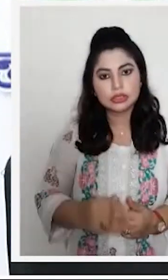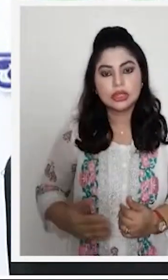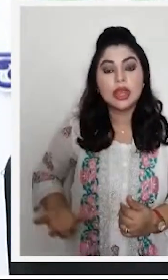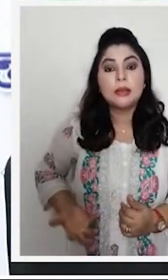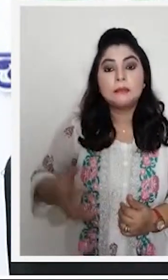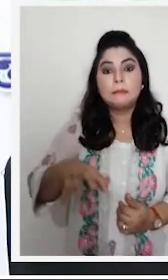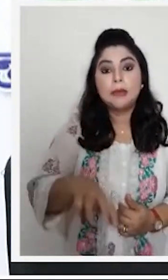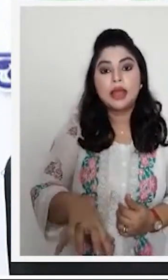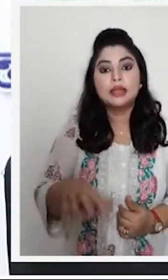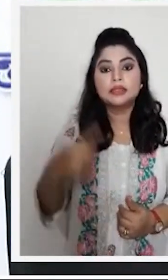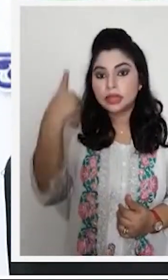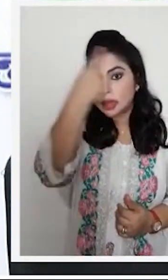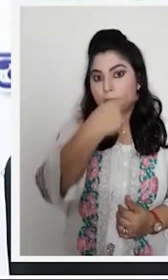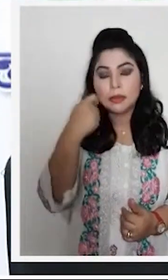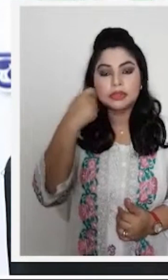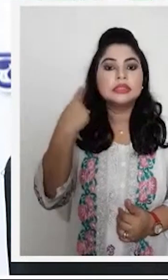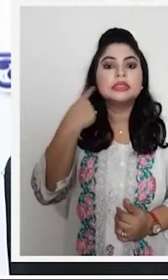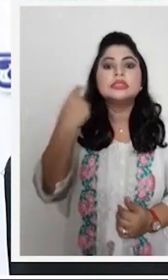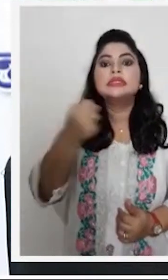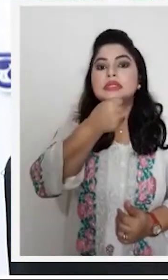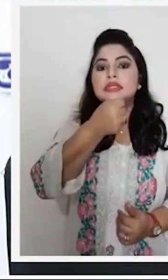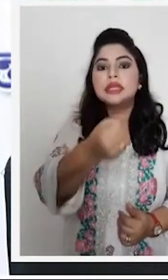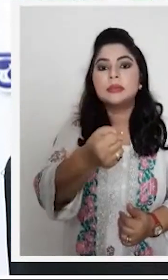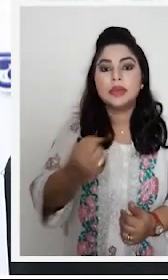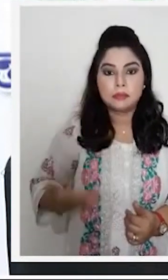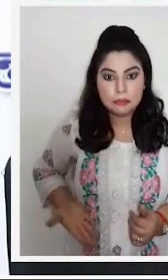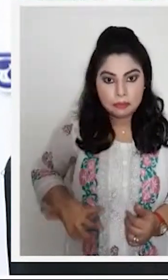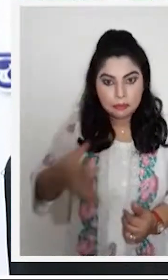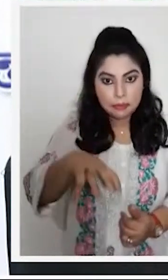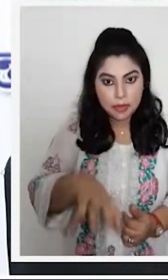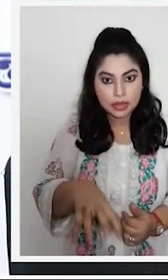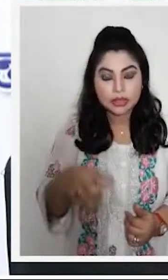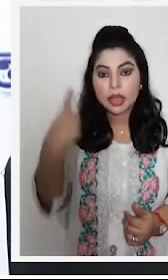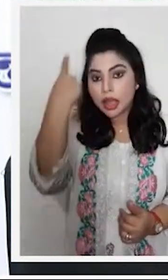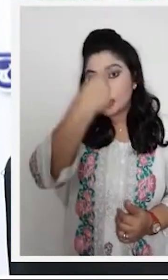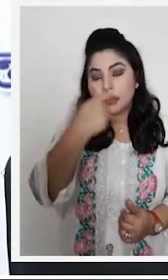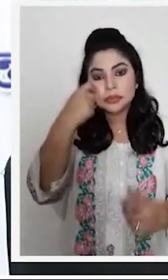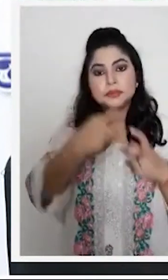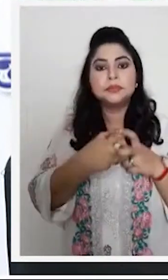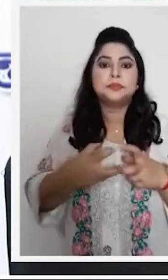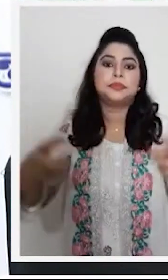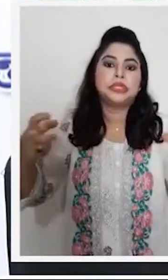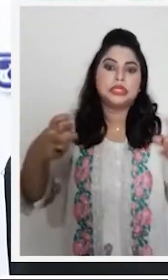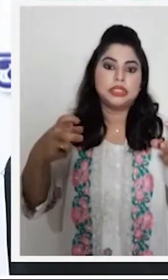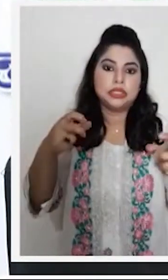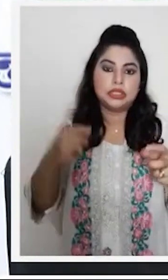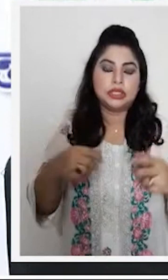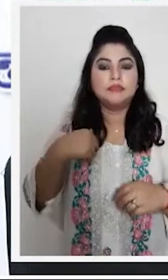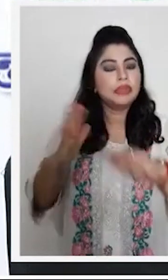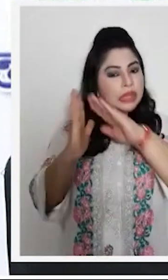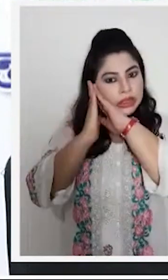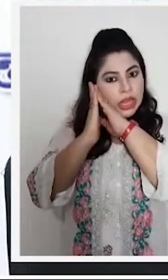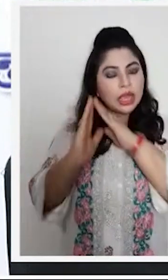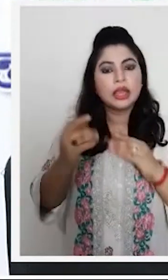সদস্যদের প্রতি গভীর সমবেদনা জানাই। প্রিয় দেশবাসী এবং সাংবাদিকবৃন্দ,